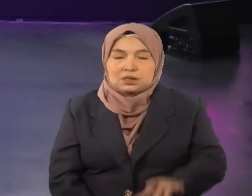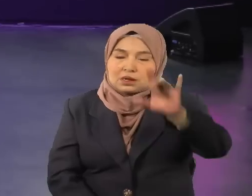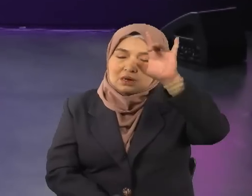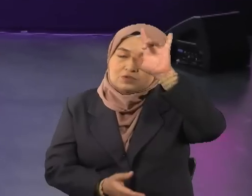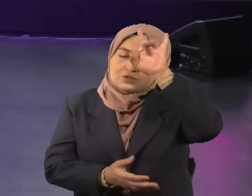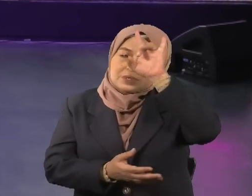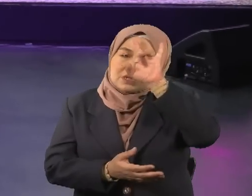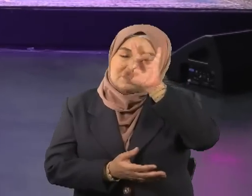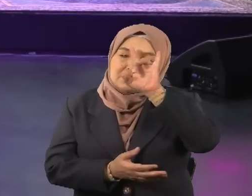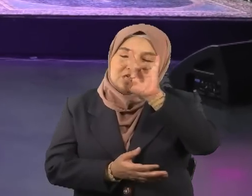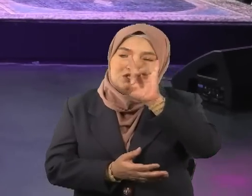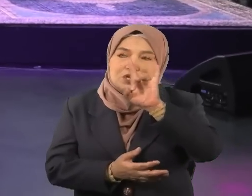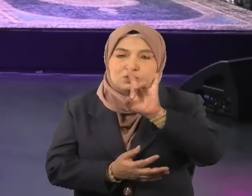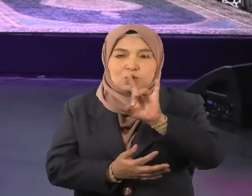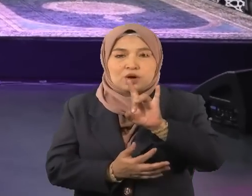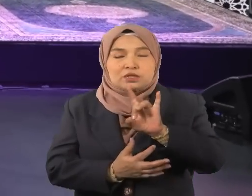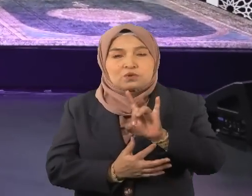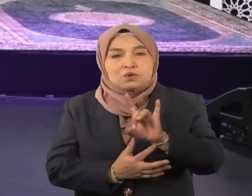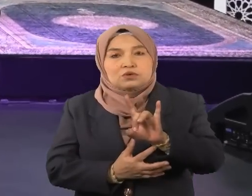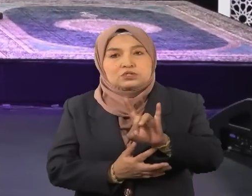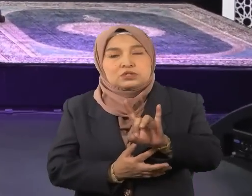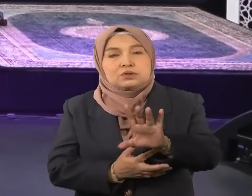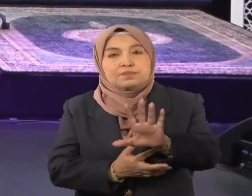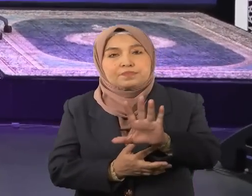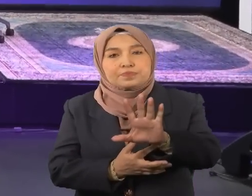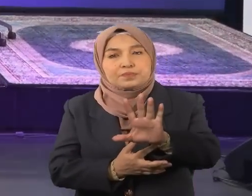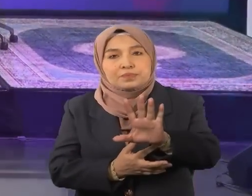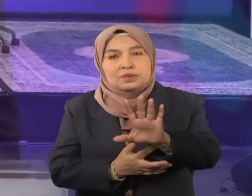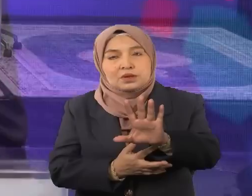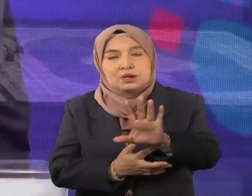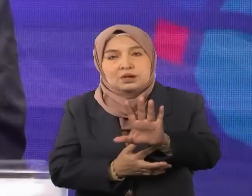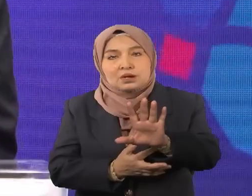أعوذ بالله من الشيطان الرجيم